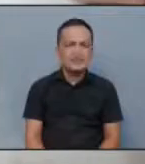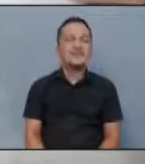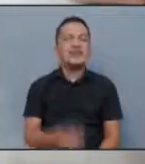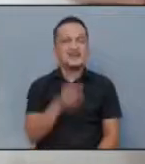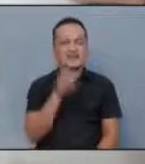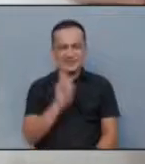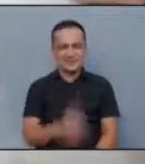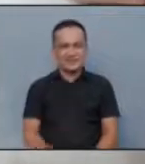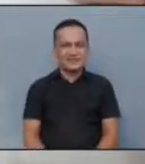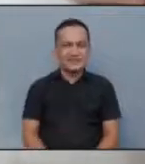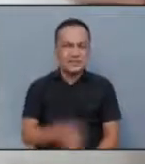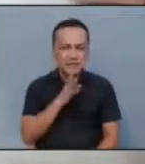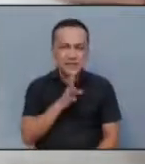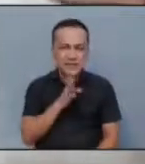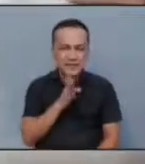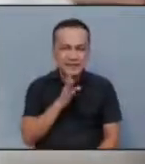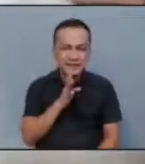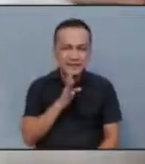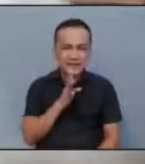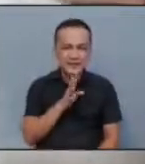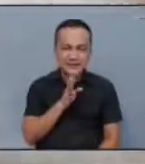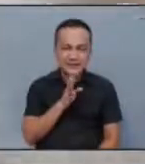Ayun. Speak.